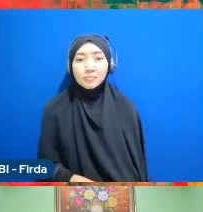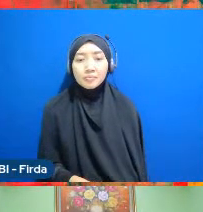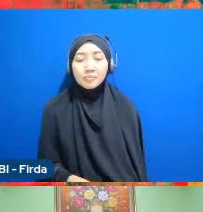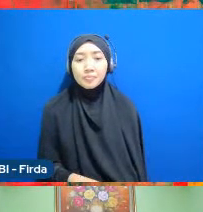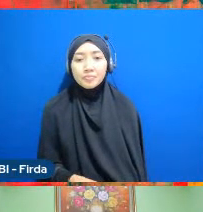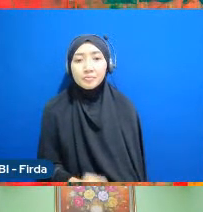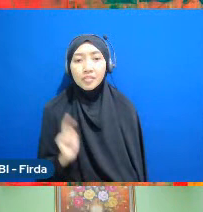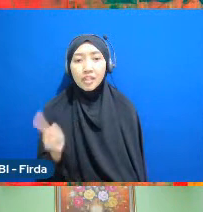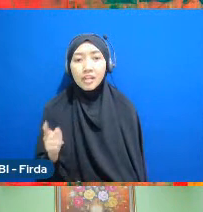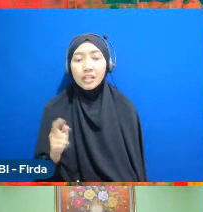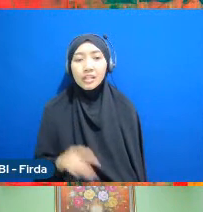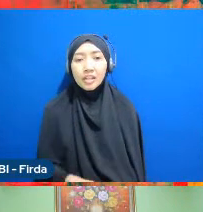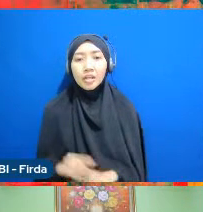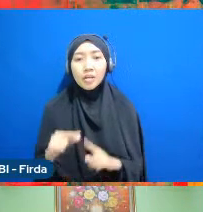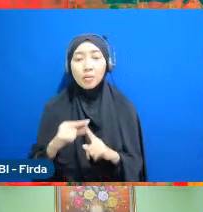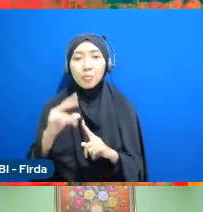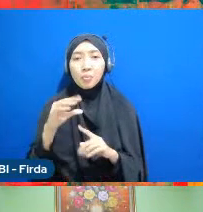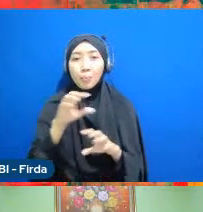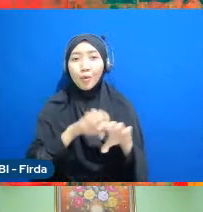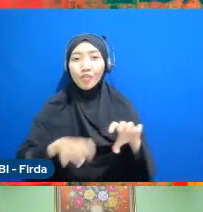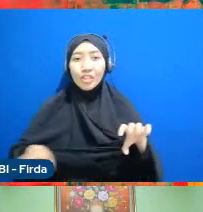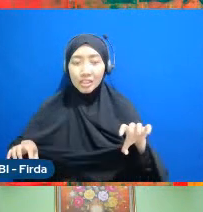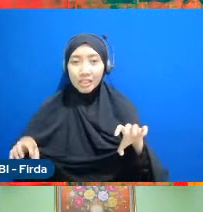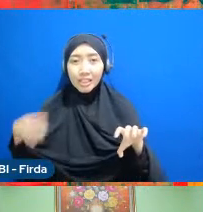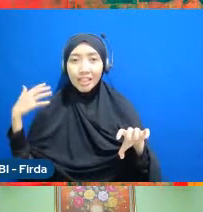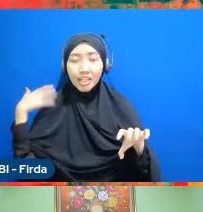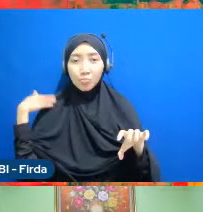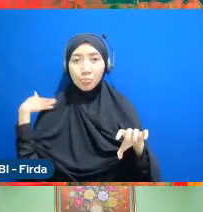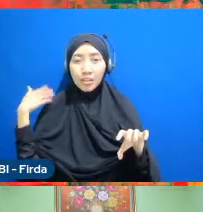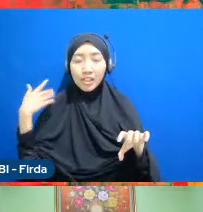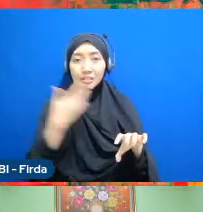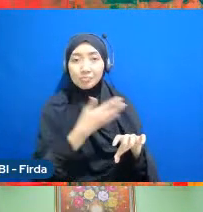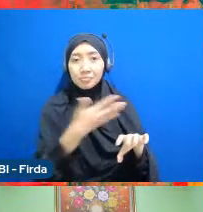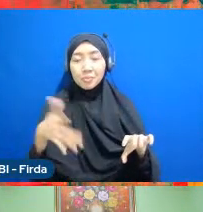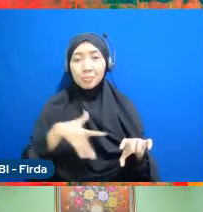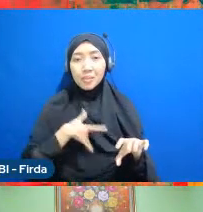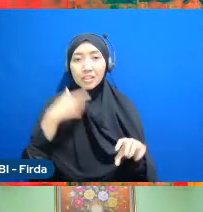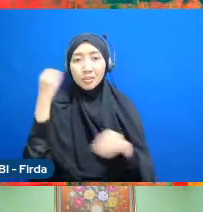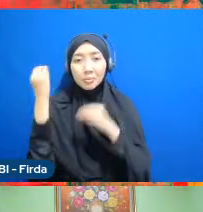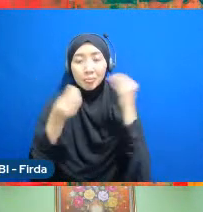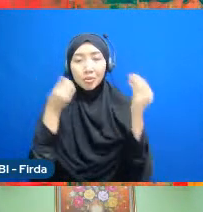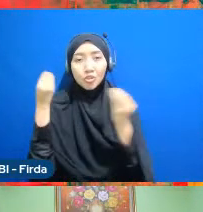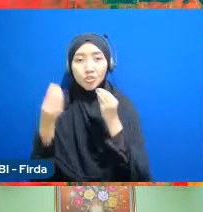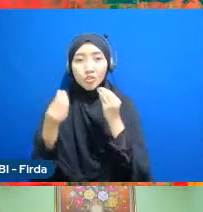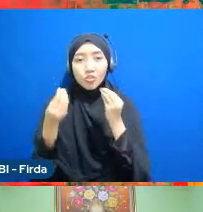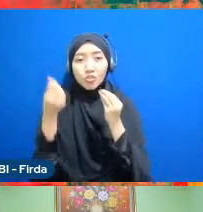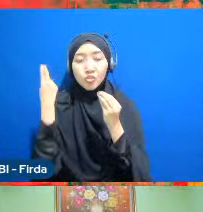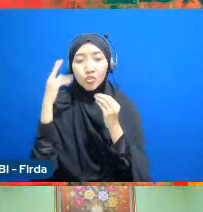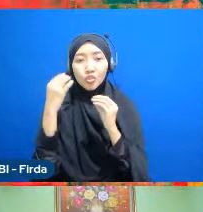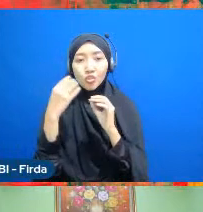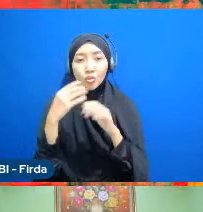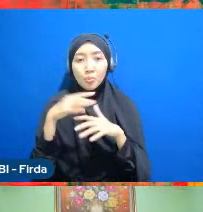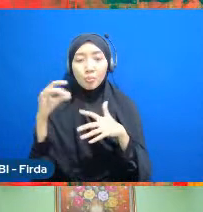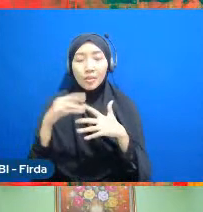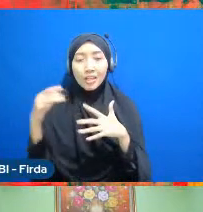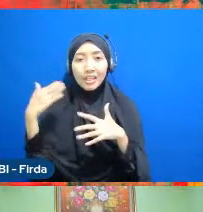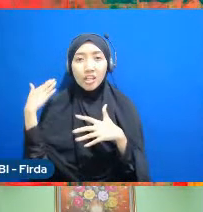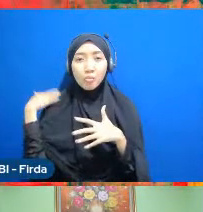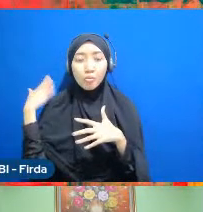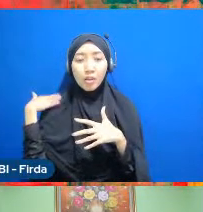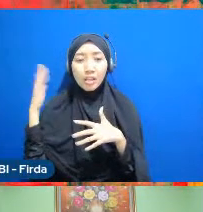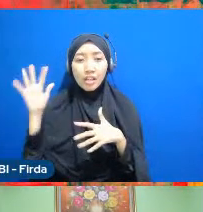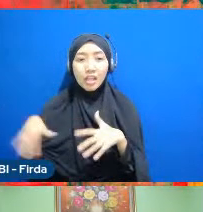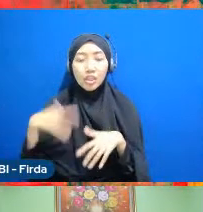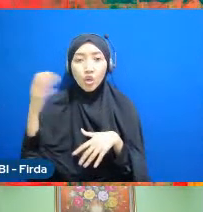ada provinsi dan kabupaten. Jika sahabat merasa kebingungan untuk memilih kabupaten atau